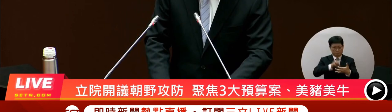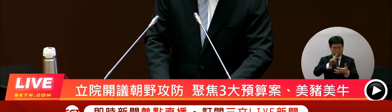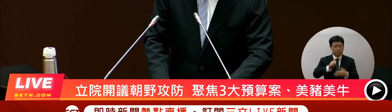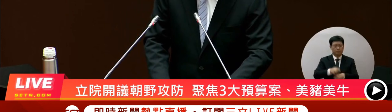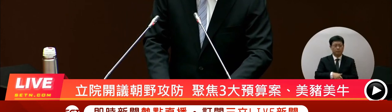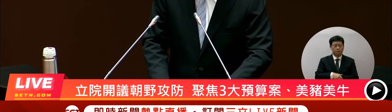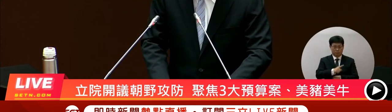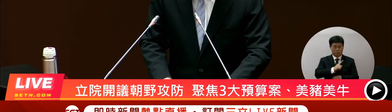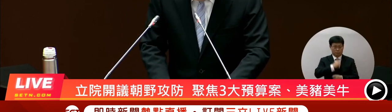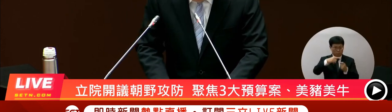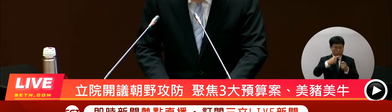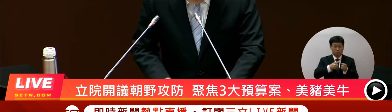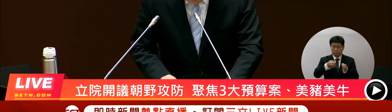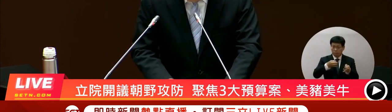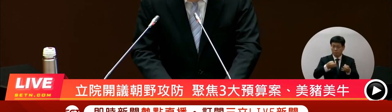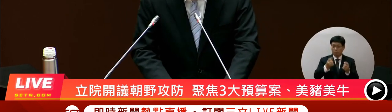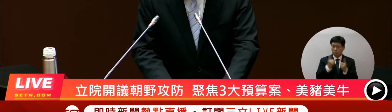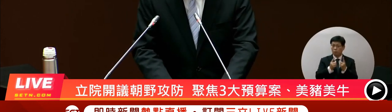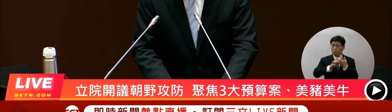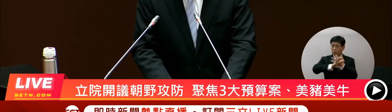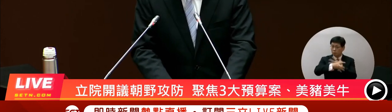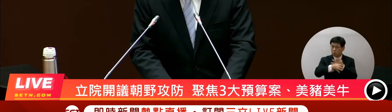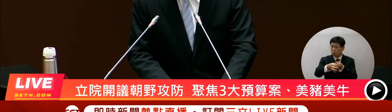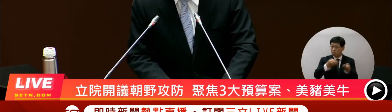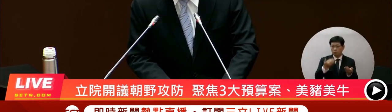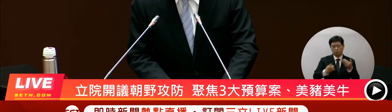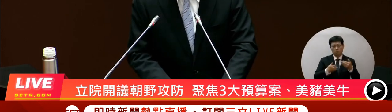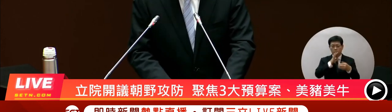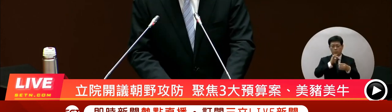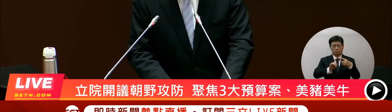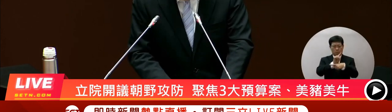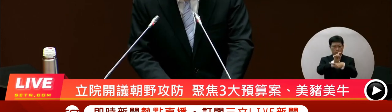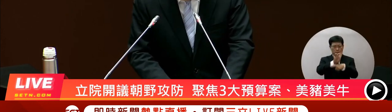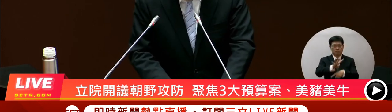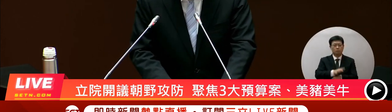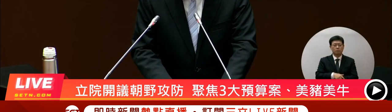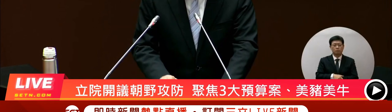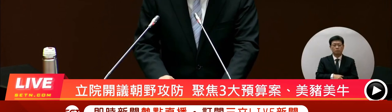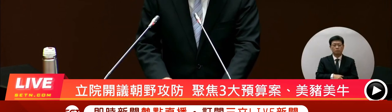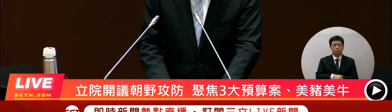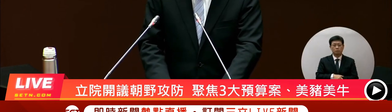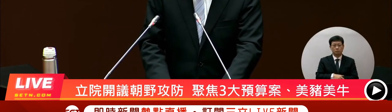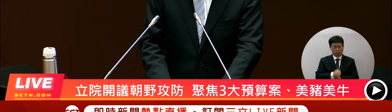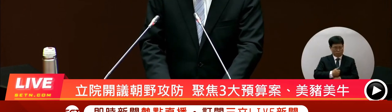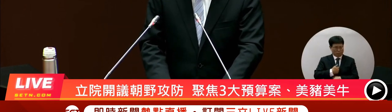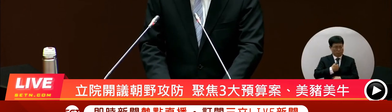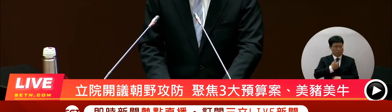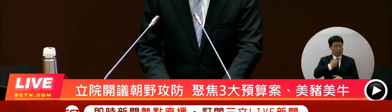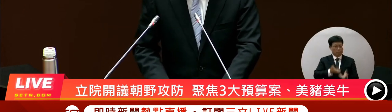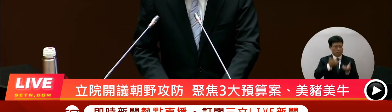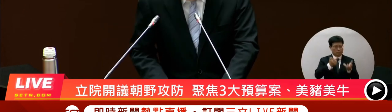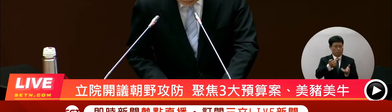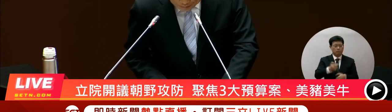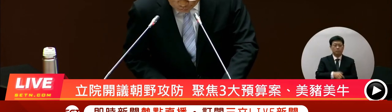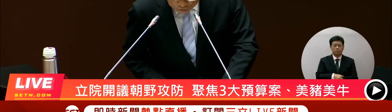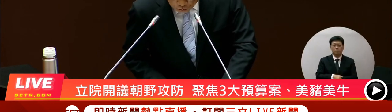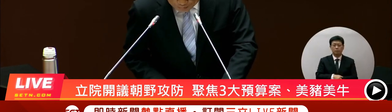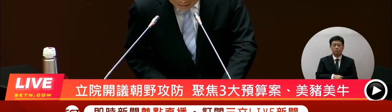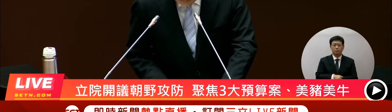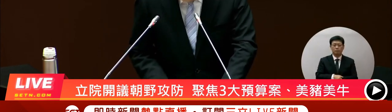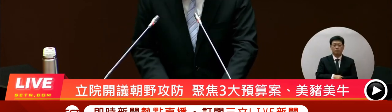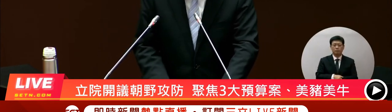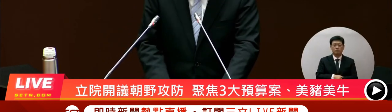的贸易额占我国对外贸易的14%，是相当相当重要的贸易